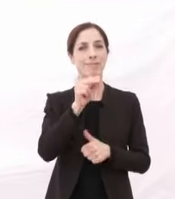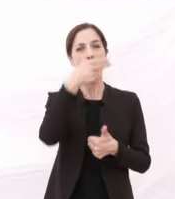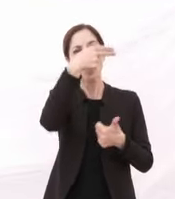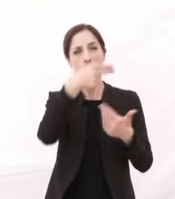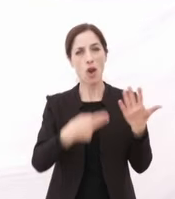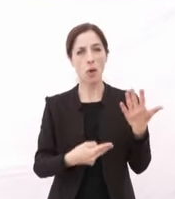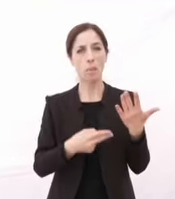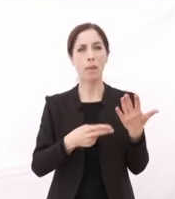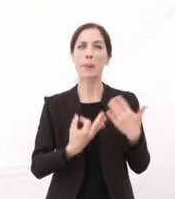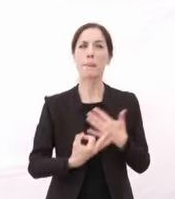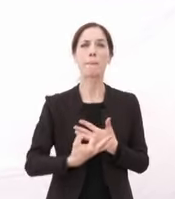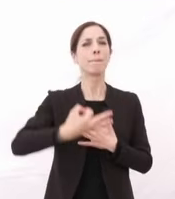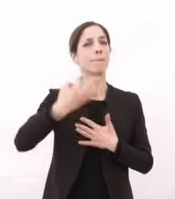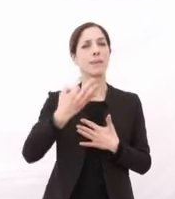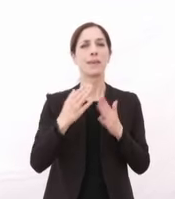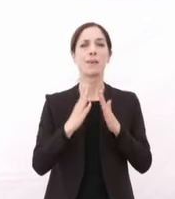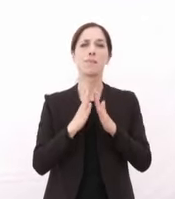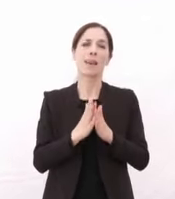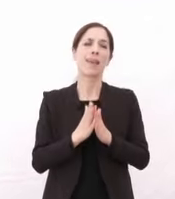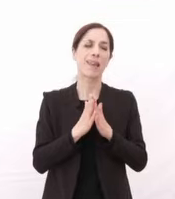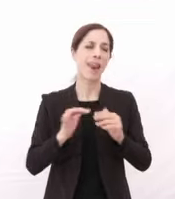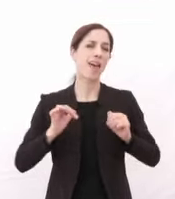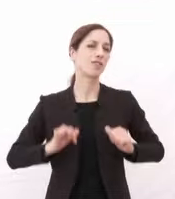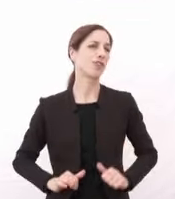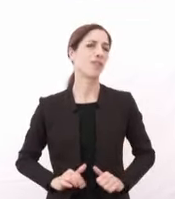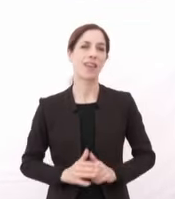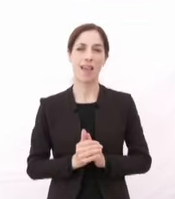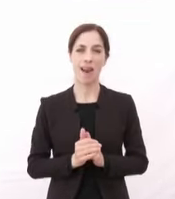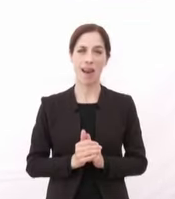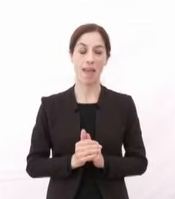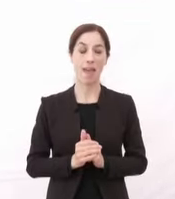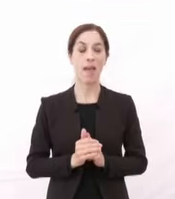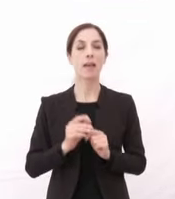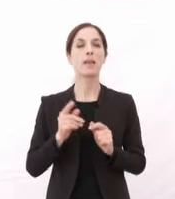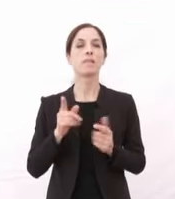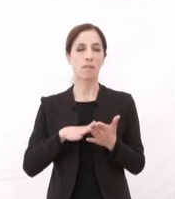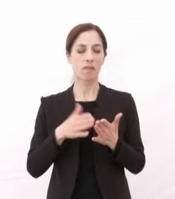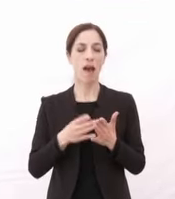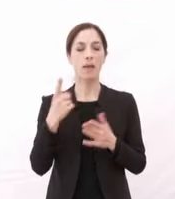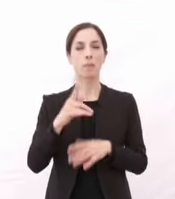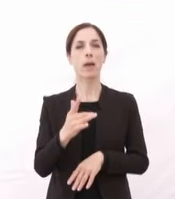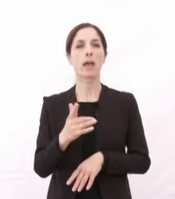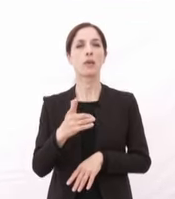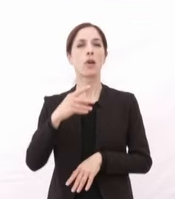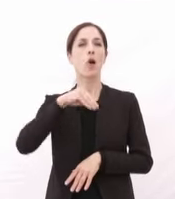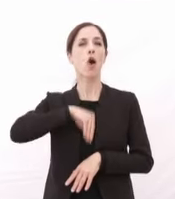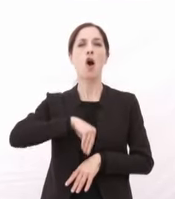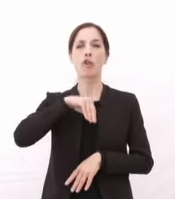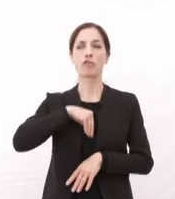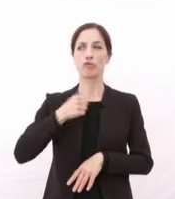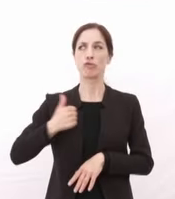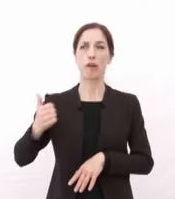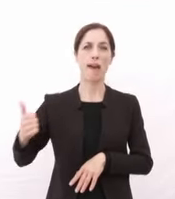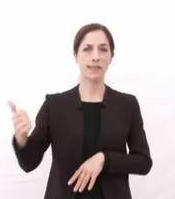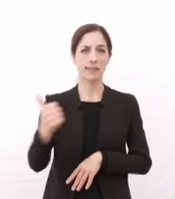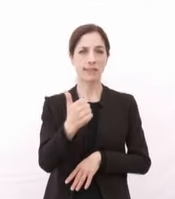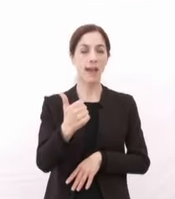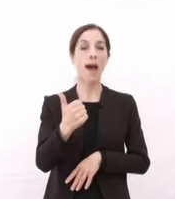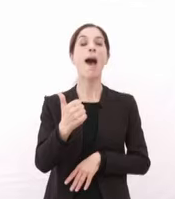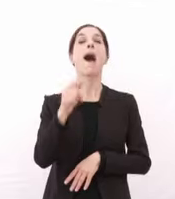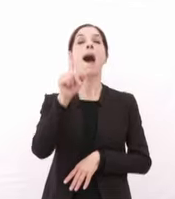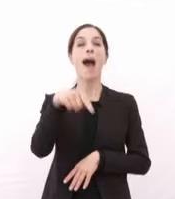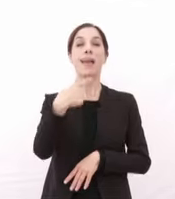preghiera civile che rivolgiamo innanzitutto alla nostra coscienza e soprattutto alla coscienza di chi ha delle responsabilità politiche